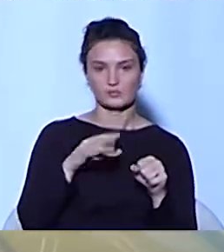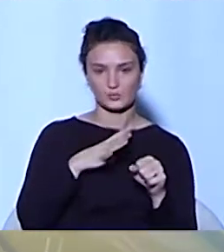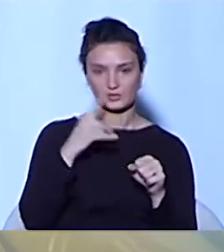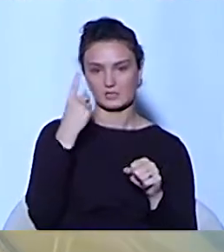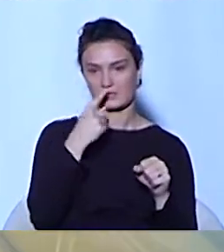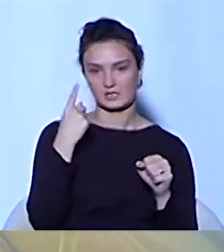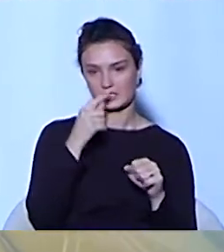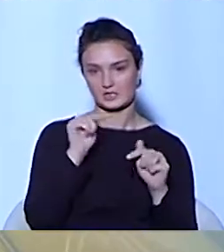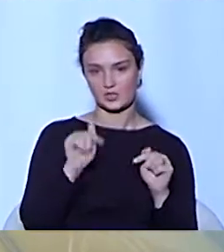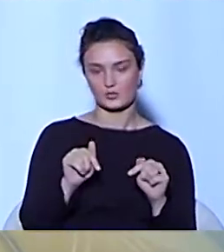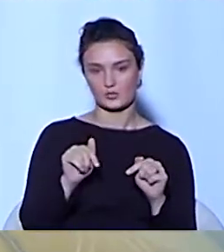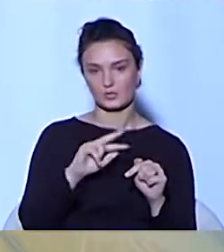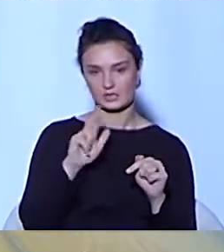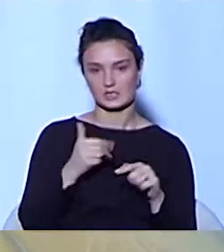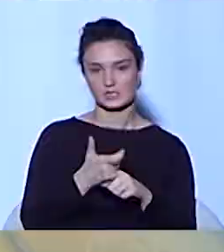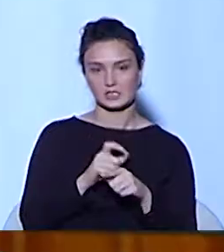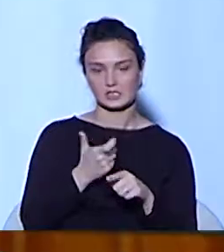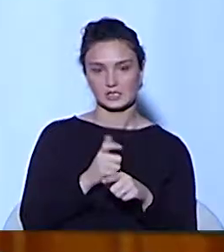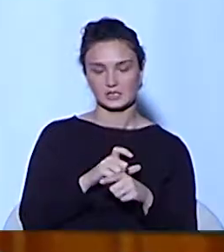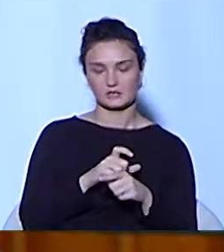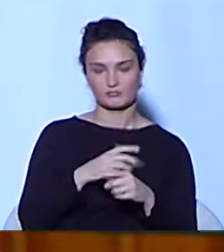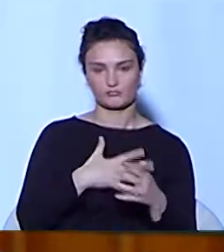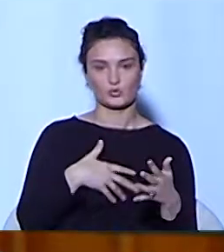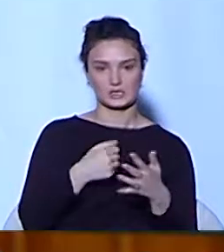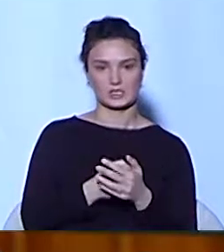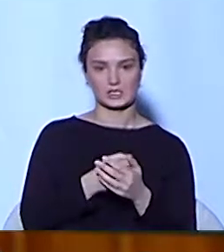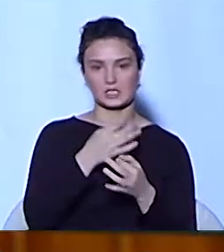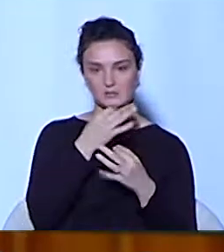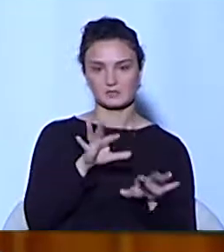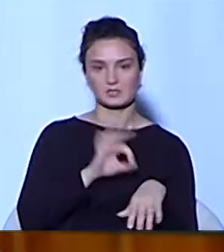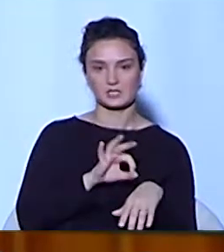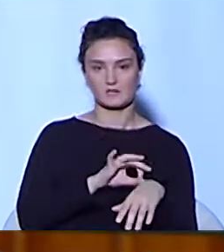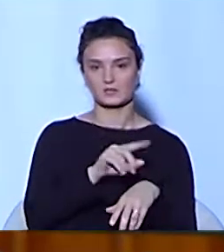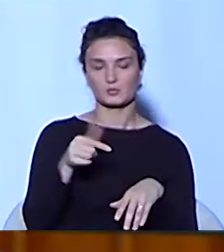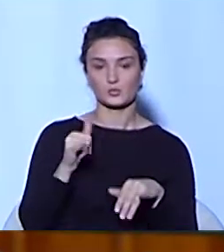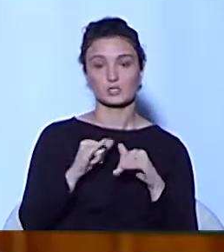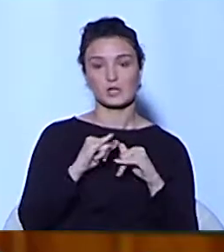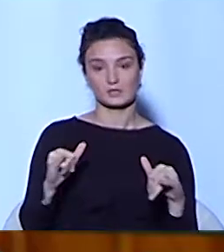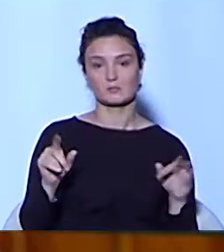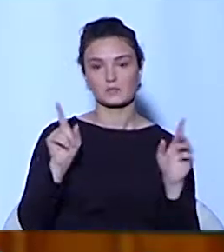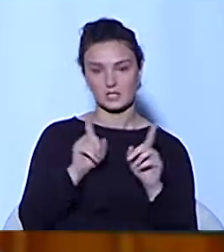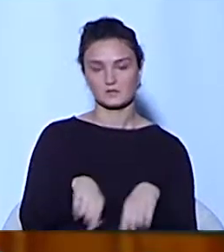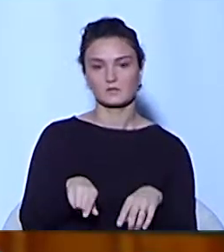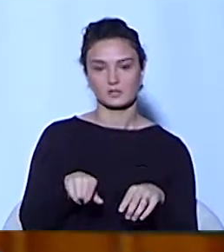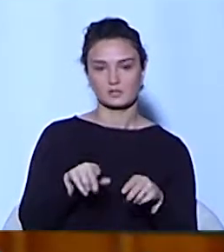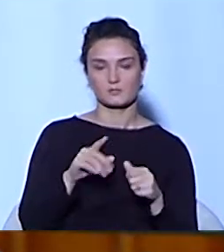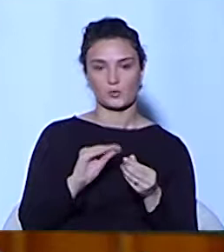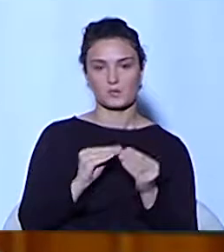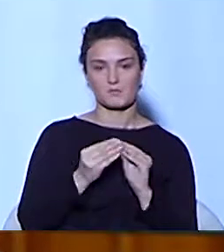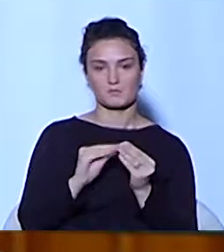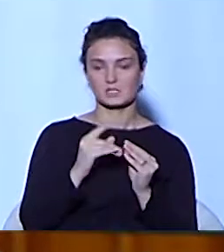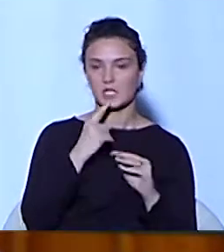საბედის წერო და ძალიან ნოყიერი ნიადაგი ნებისმიერი დაავადების როგორც განვითარებისათვის, ასევე არსებული